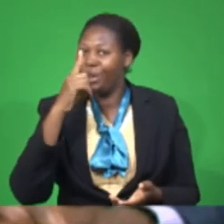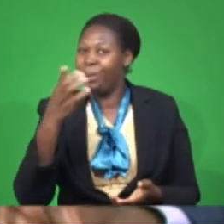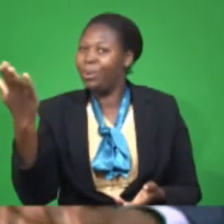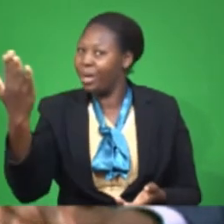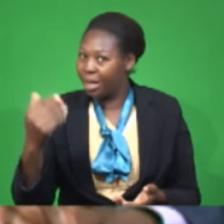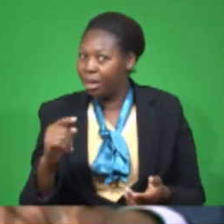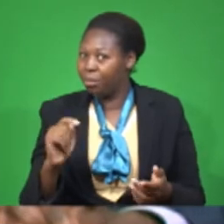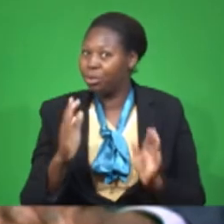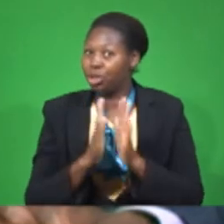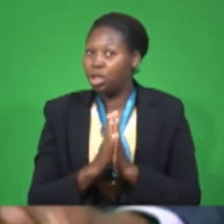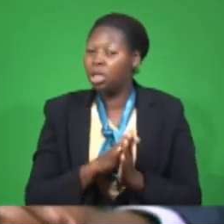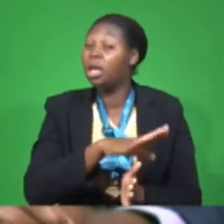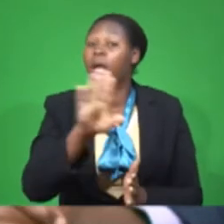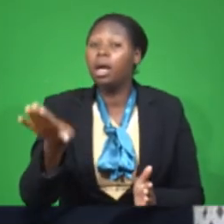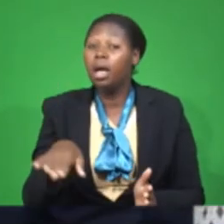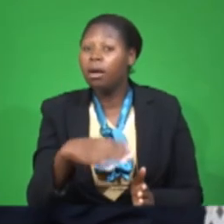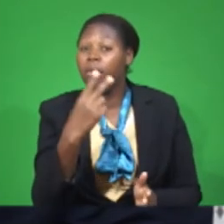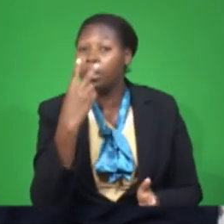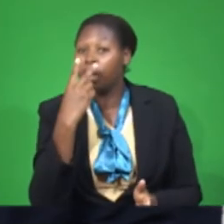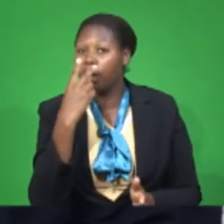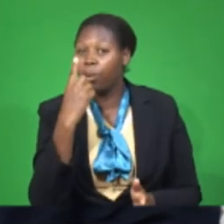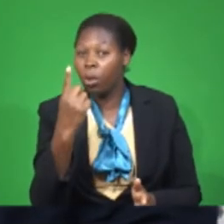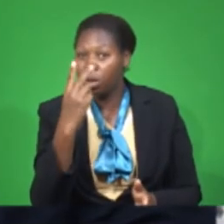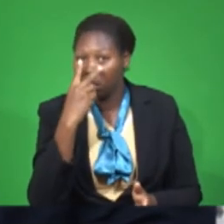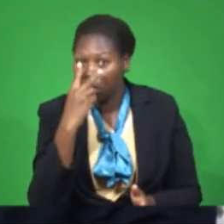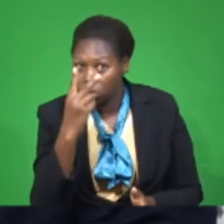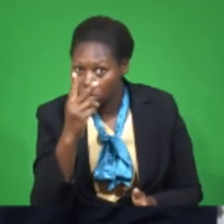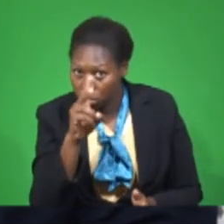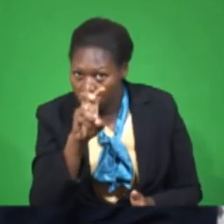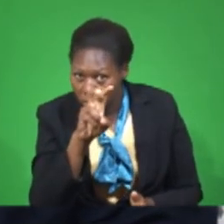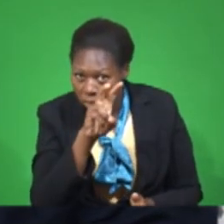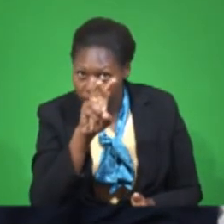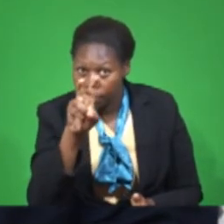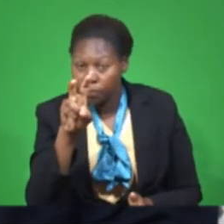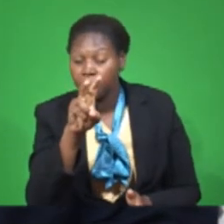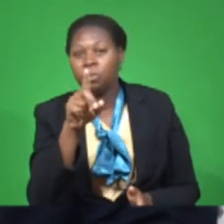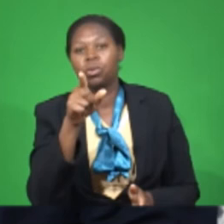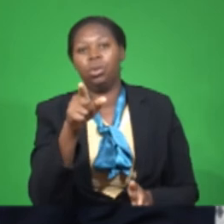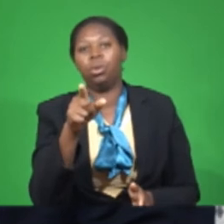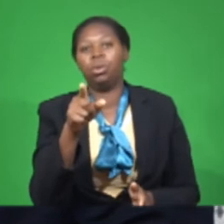Uchipinda muchechi. Imbofunga rakabhi paakati ndakuenda kuchechi.